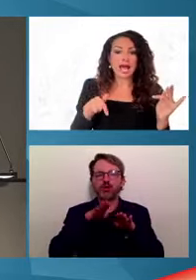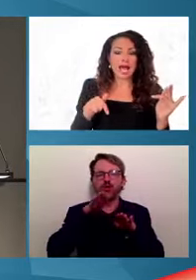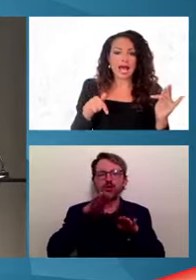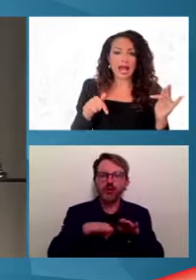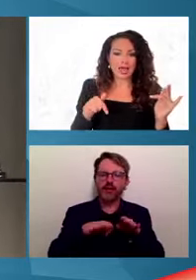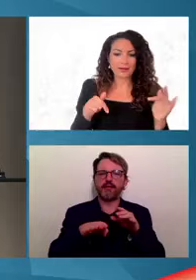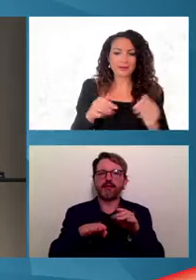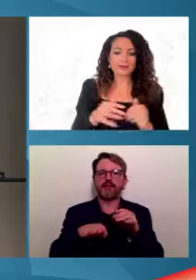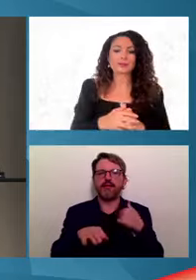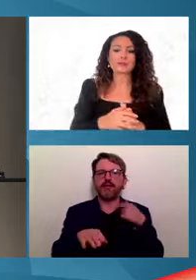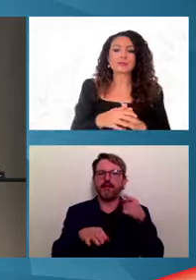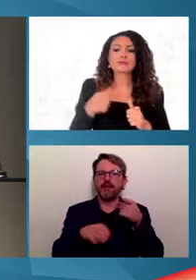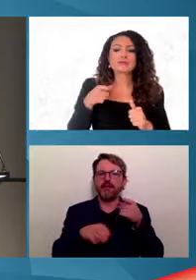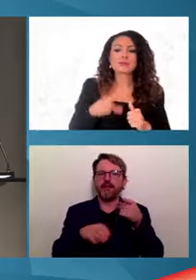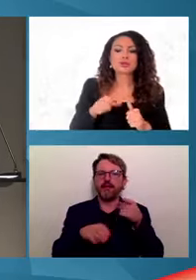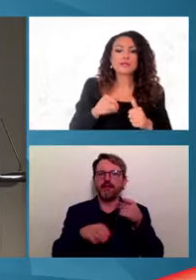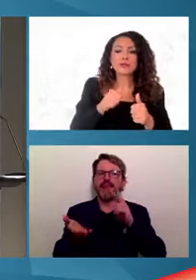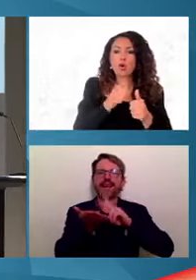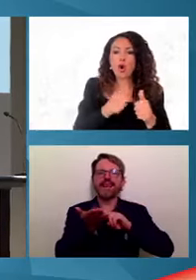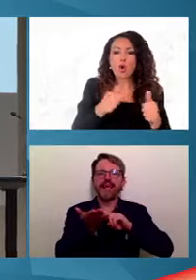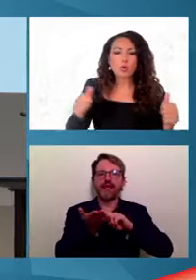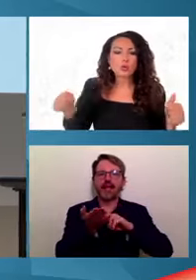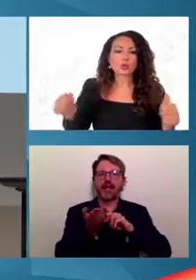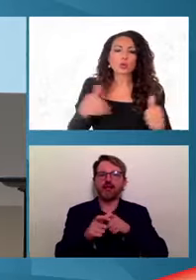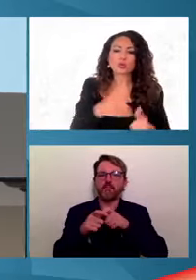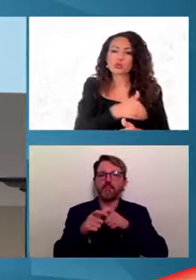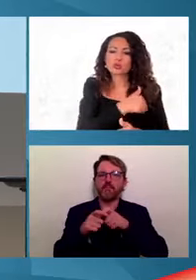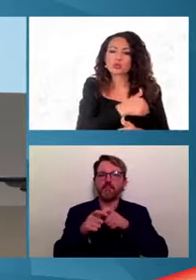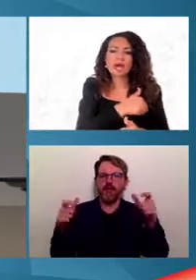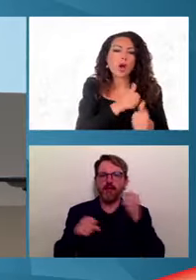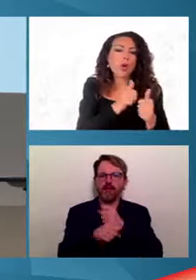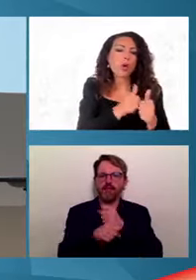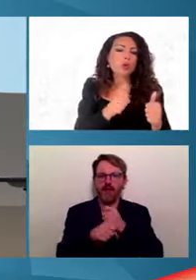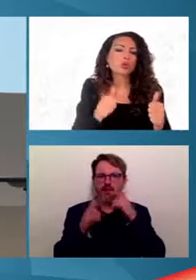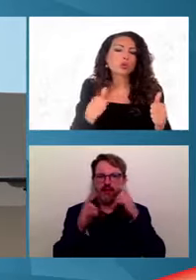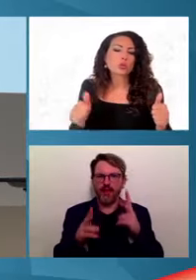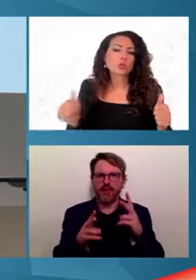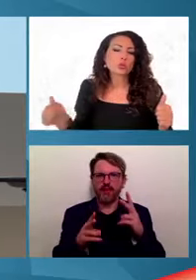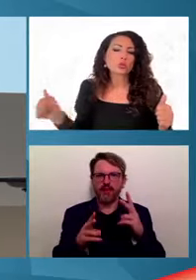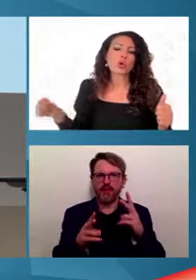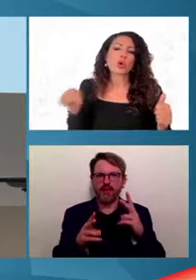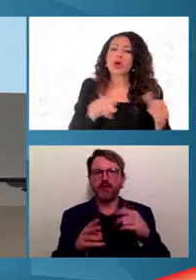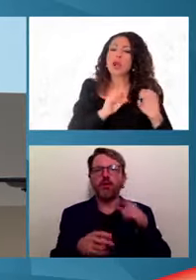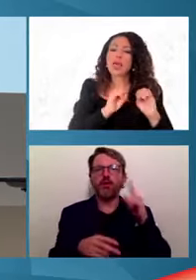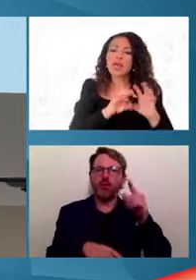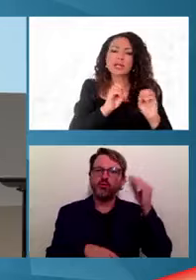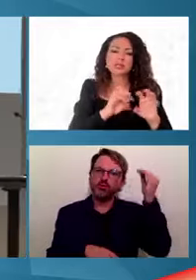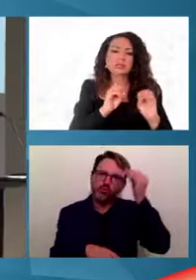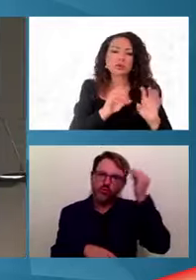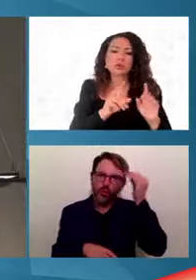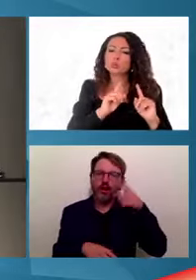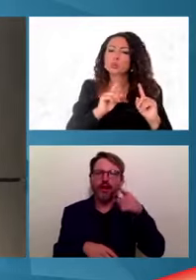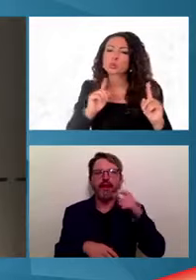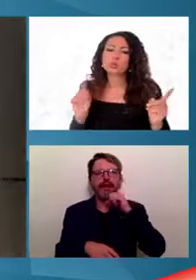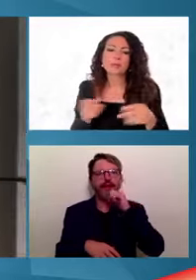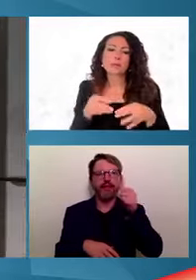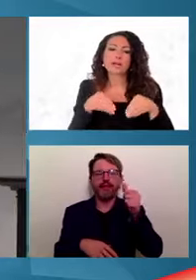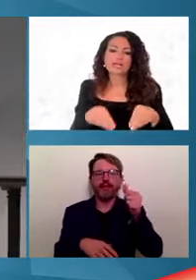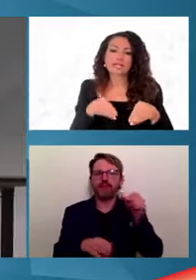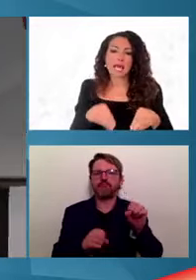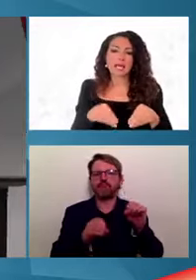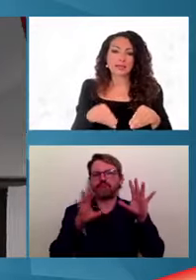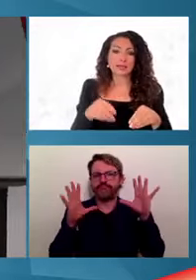è stato raggiunto e hanno fatto lezione. Siamo stati ovviamente i primi in Italia a partire con la didattica a